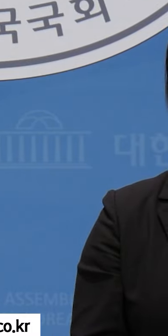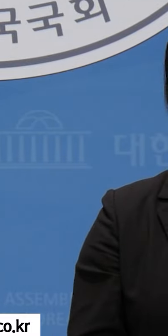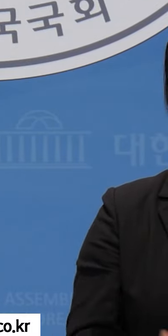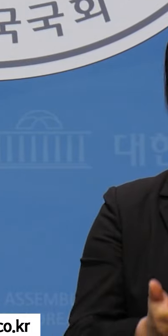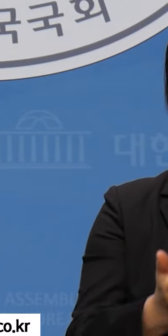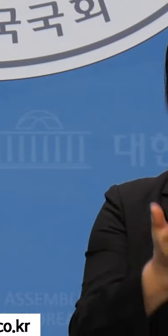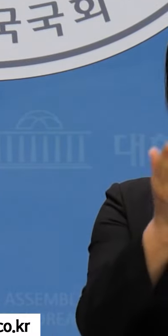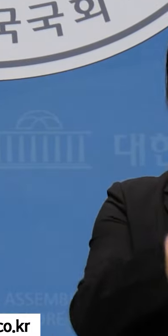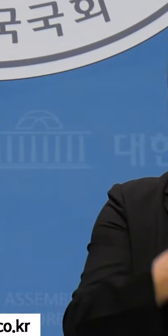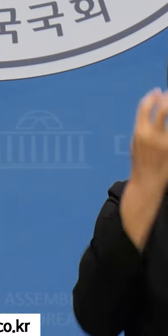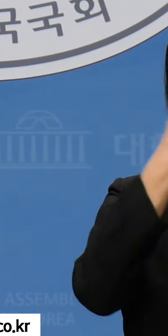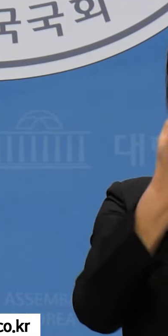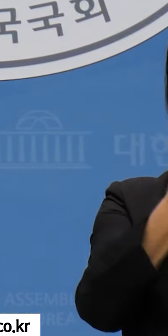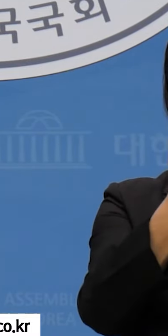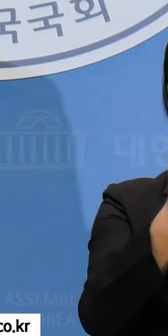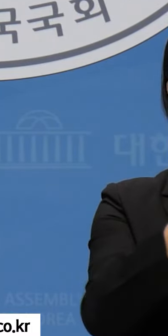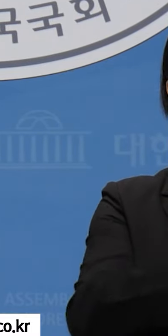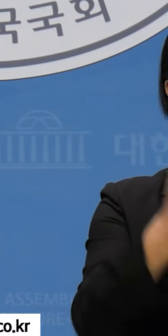고위공직자 수사처 설치,